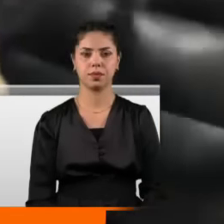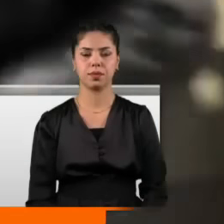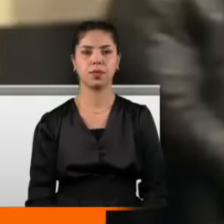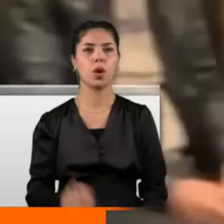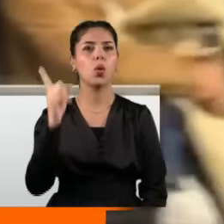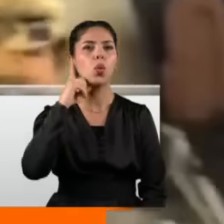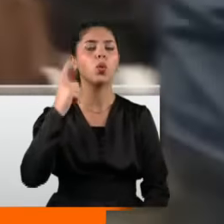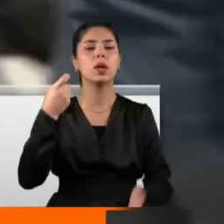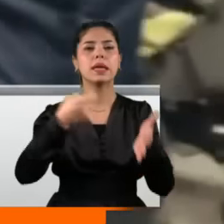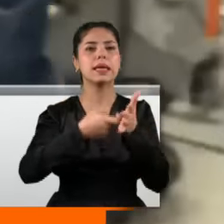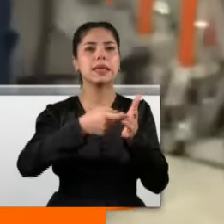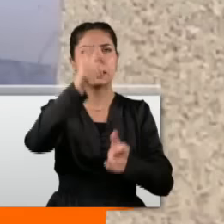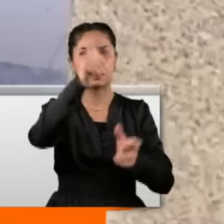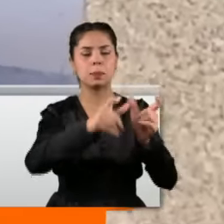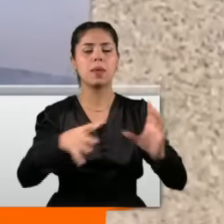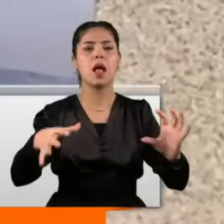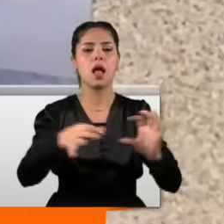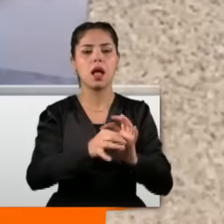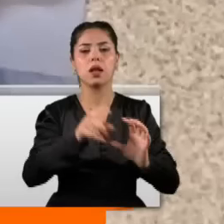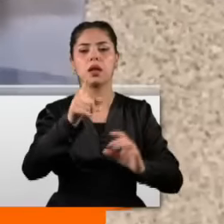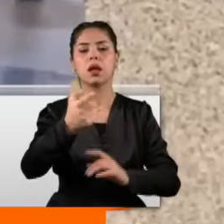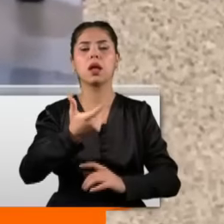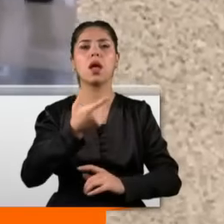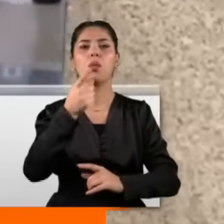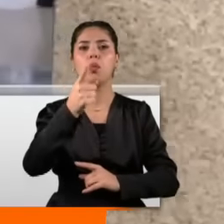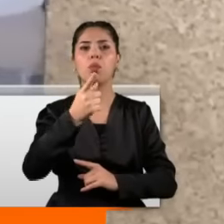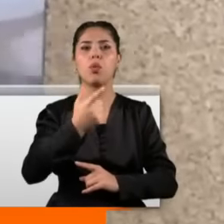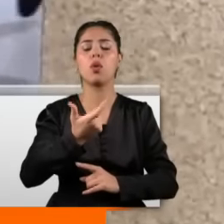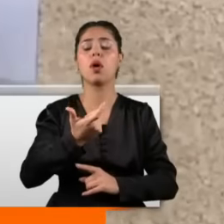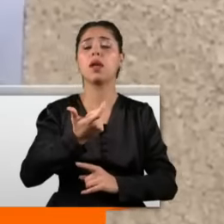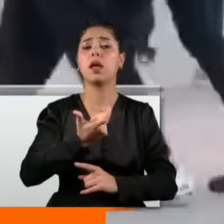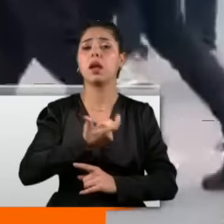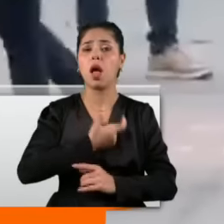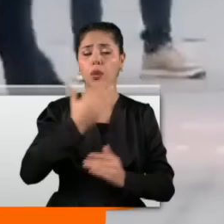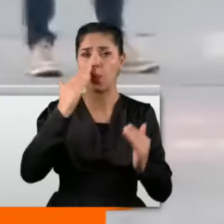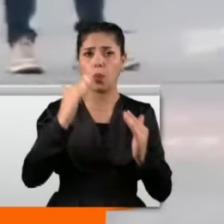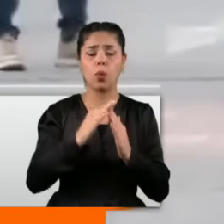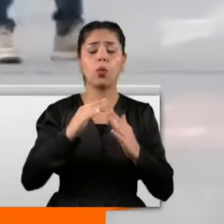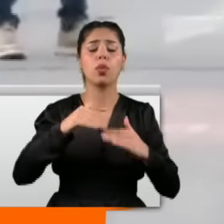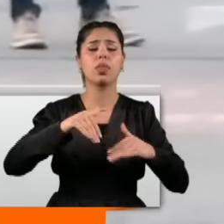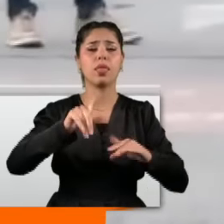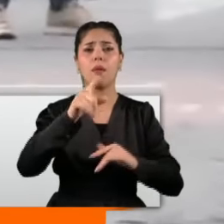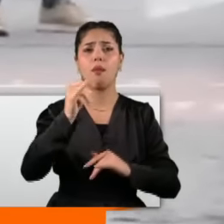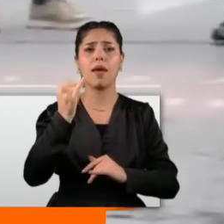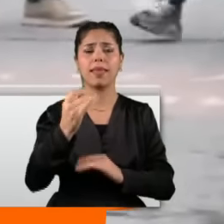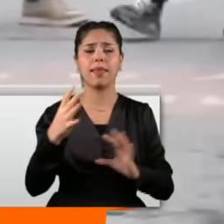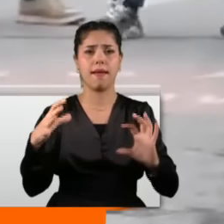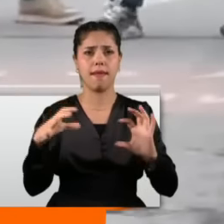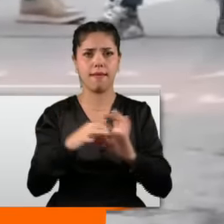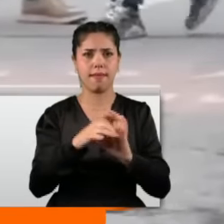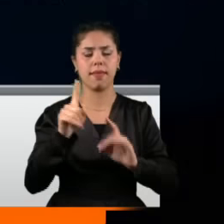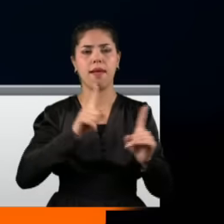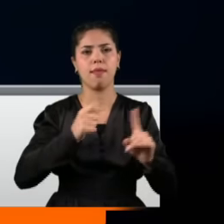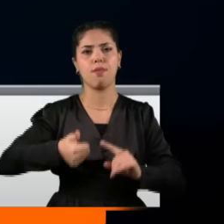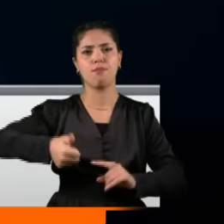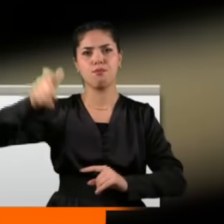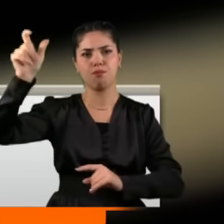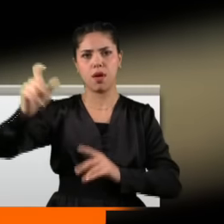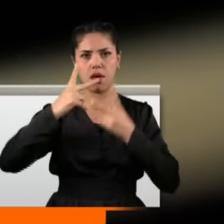Ünlü isimlere kadar uzanan yasa dışı bahis soruşturmasıyla ilgili son bilgileri verdi. Adalet Bakanı Yılmaz Tunç, kanunu